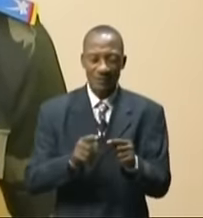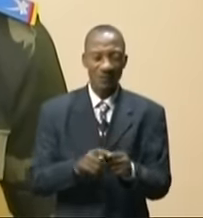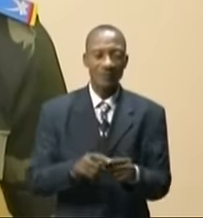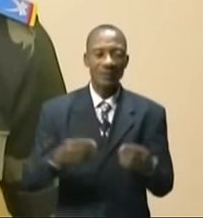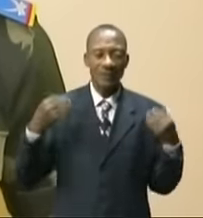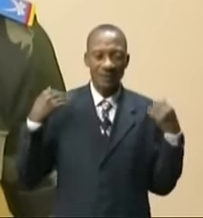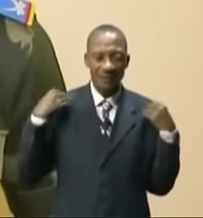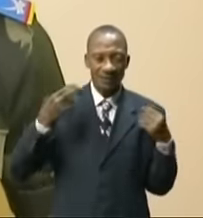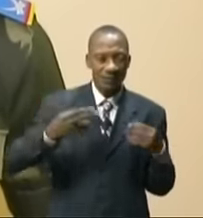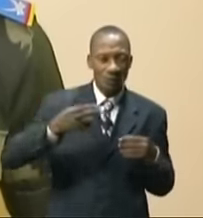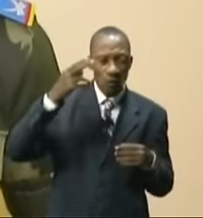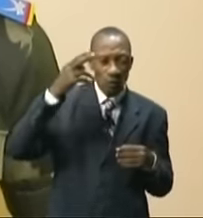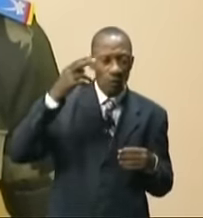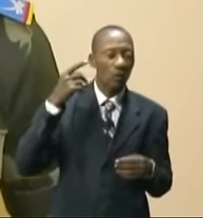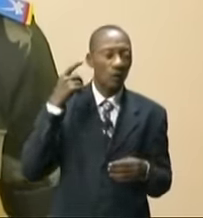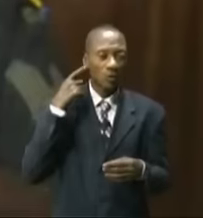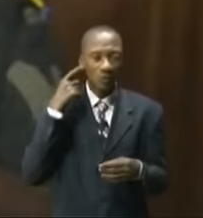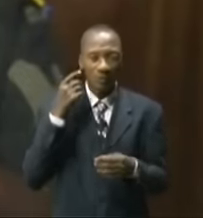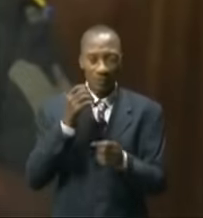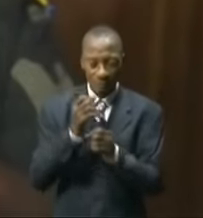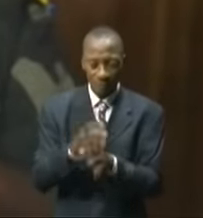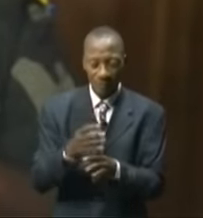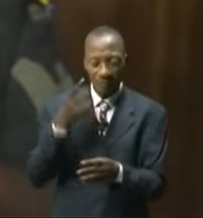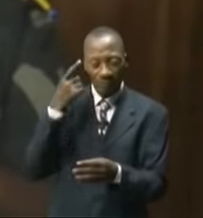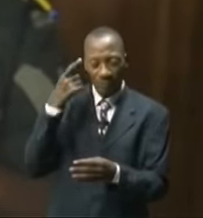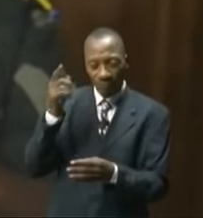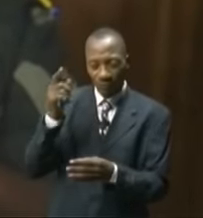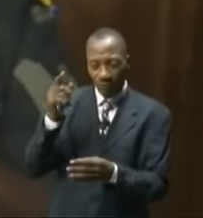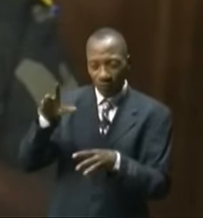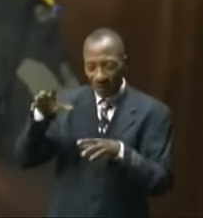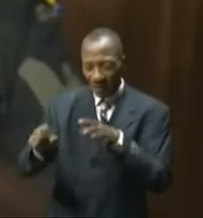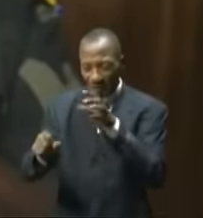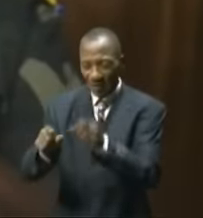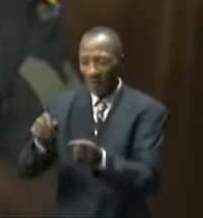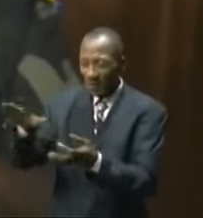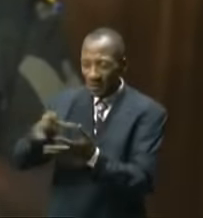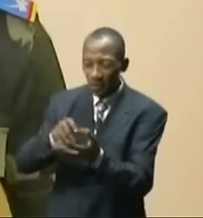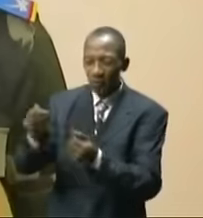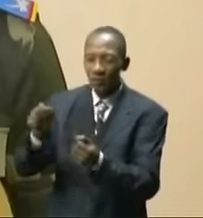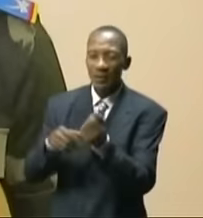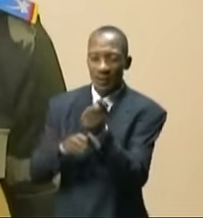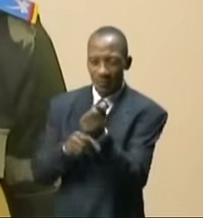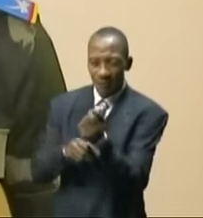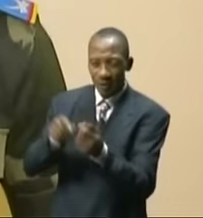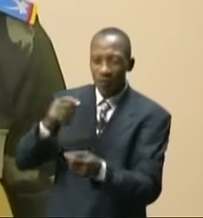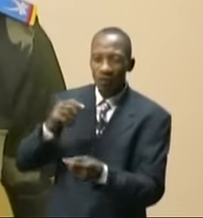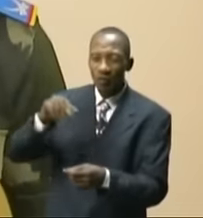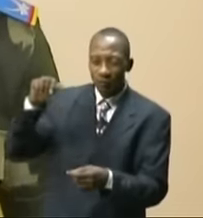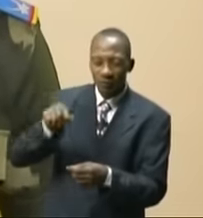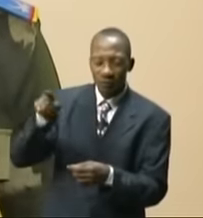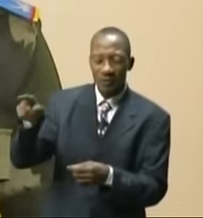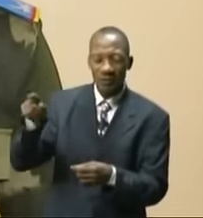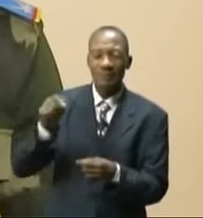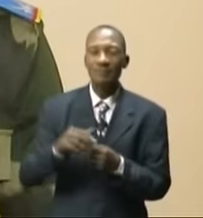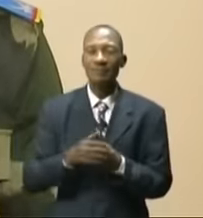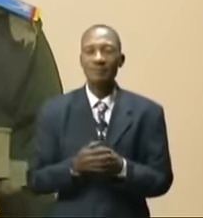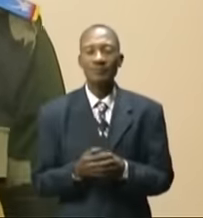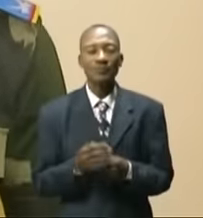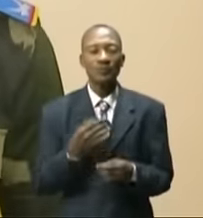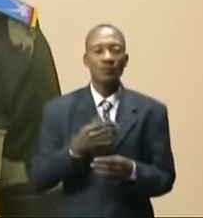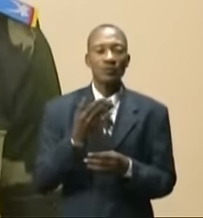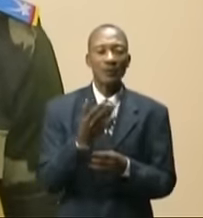de neutraliser les auteurs. À cet effet, nous en appelons à la conscience de chaque